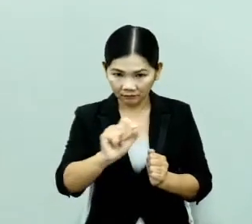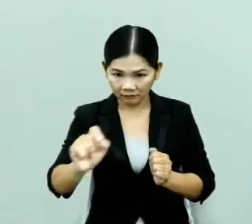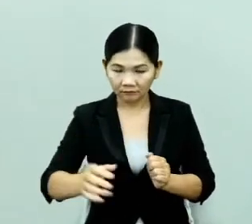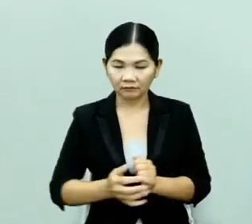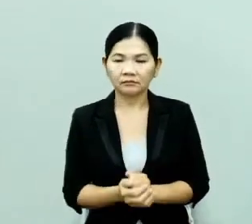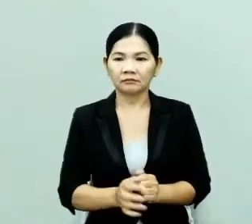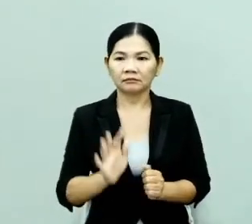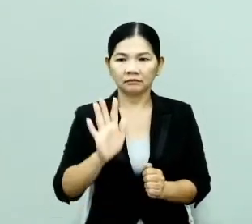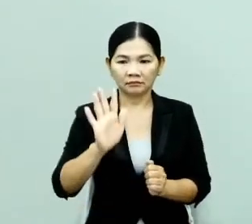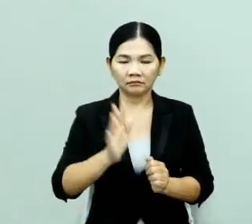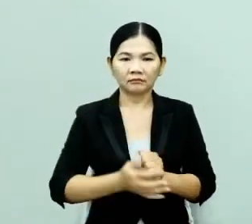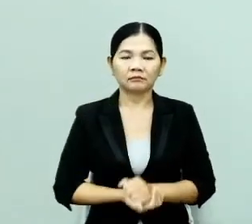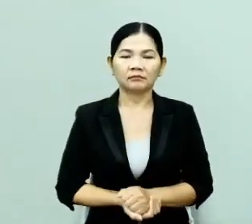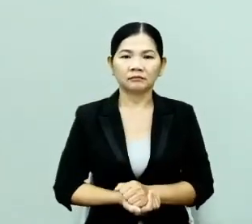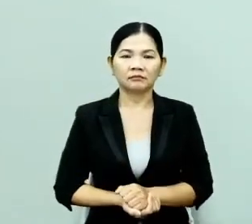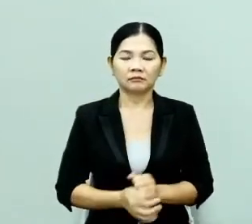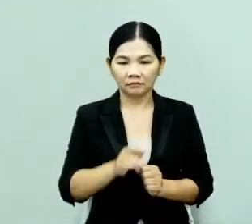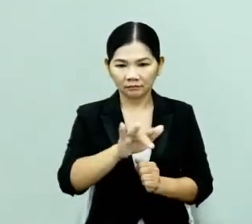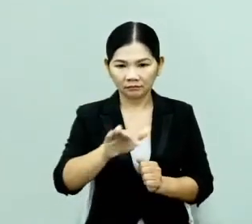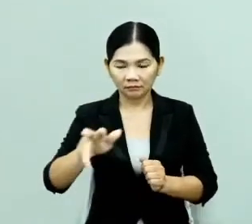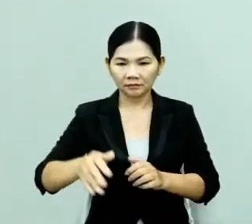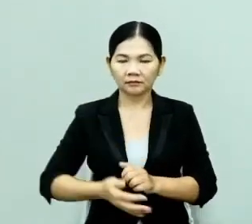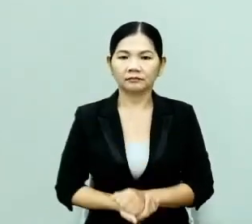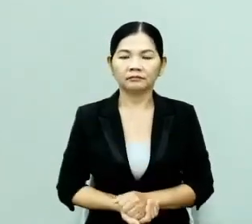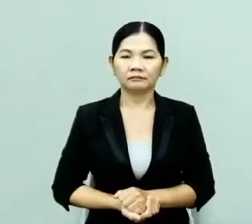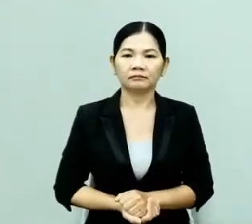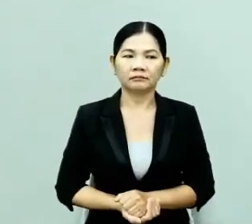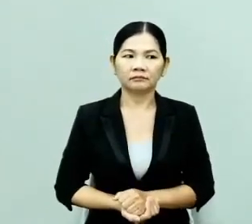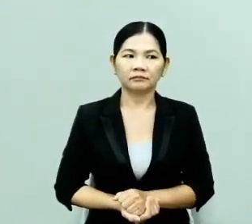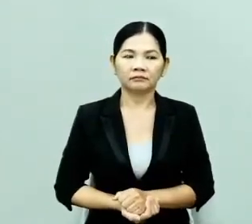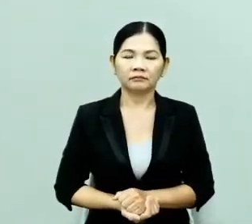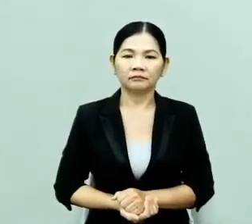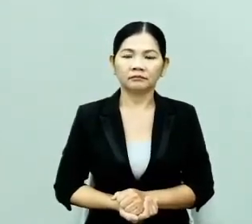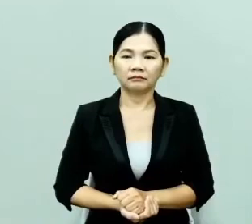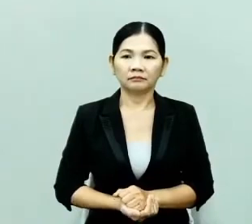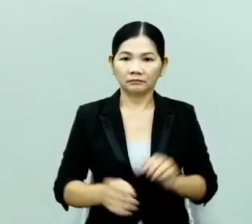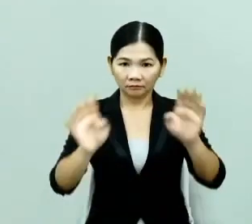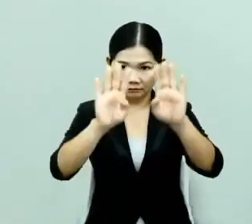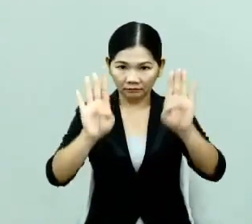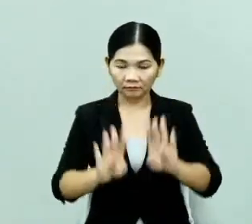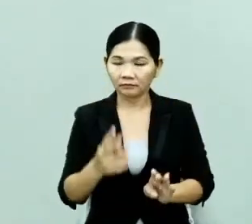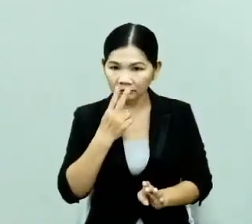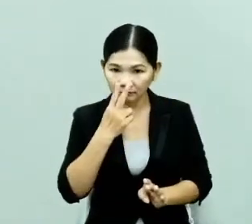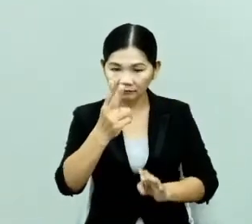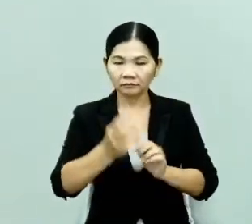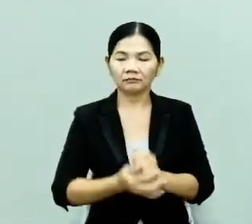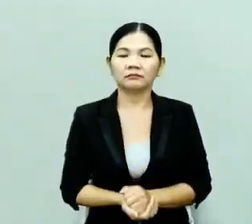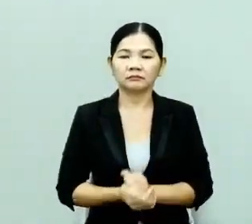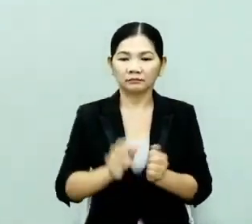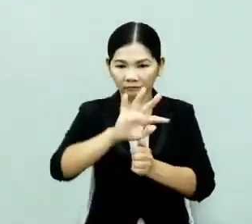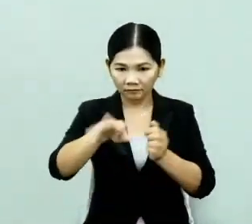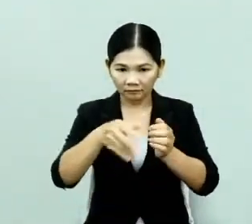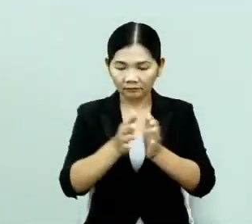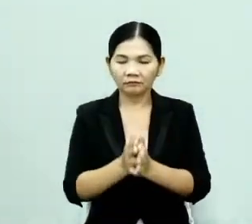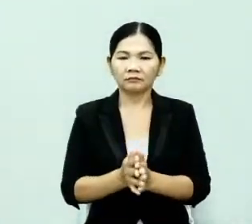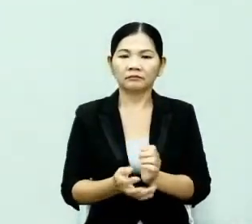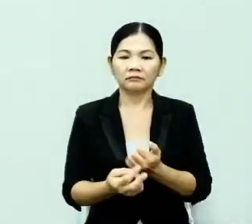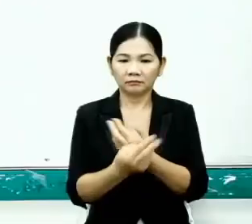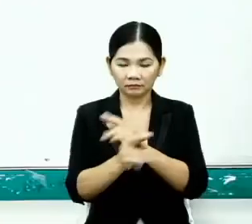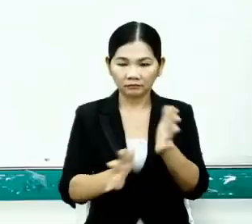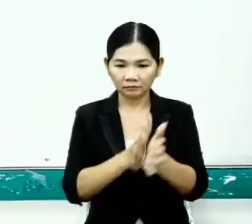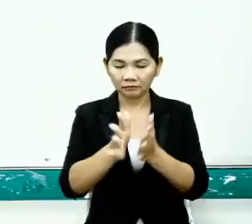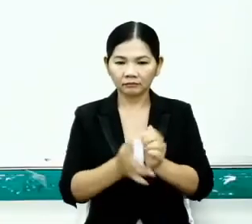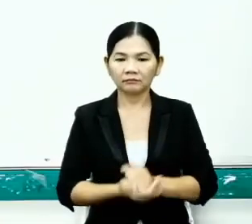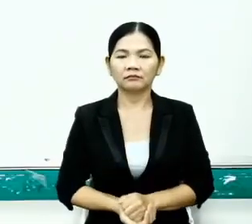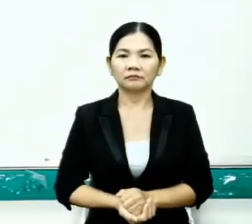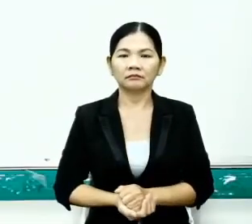ដោយចង្អុលដៃនៅលើសៀវភៅរបស់កូនអ្នកគ្រូសរសេរនៅលើក្តារក្តារខៀនចាអរគុណឥឡូវកូនត្រៀមសរសេរជាមួយអ្ន